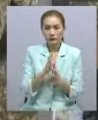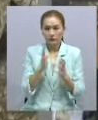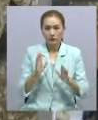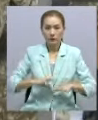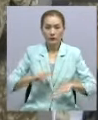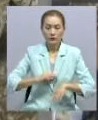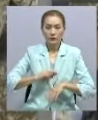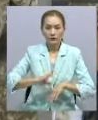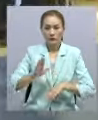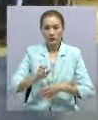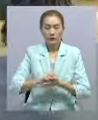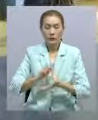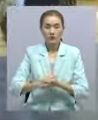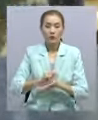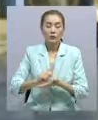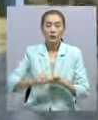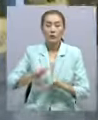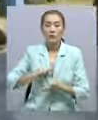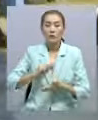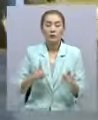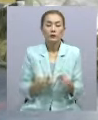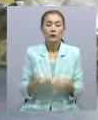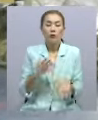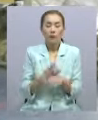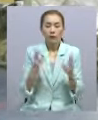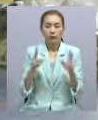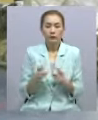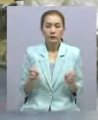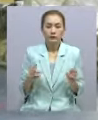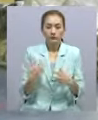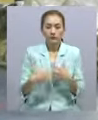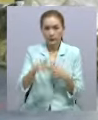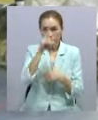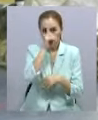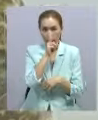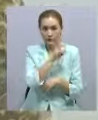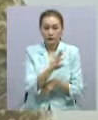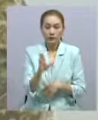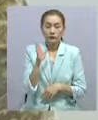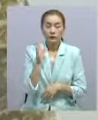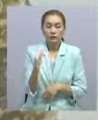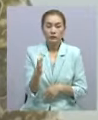работы и занимаемая должность. Также им предусматривается среднемесячная заработная